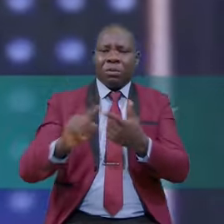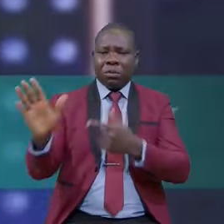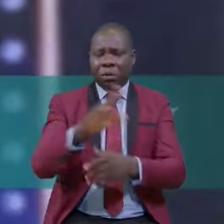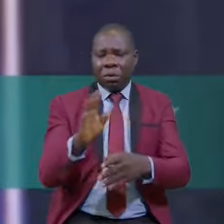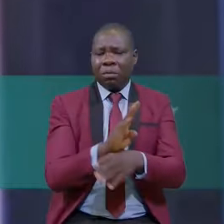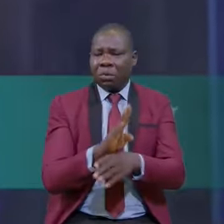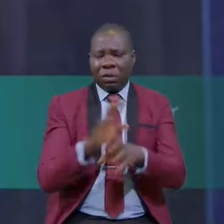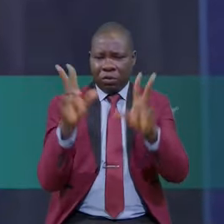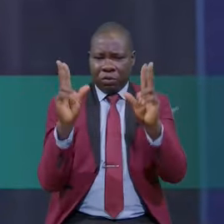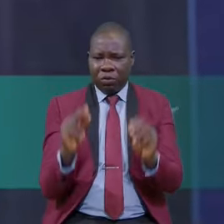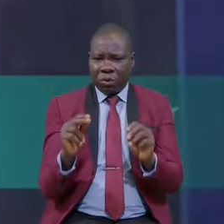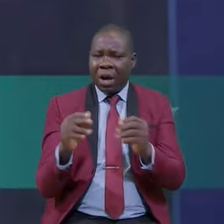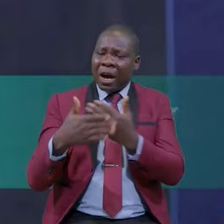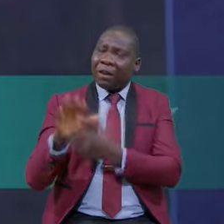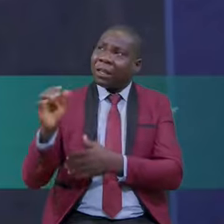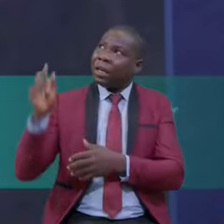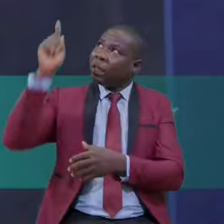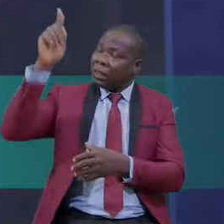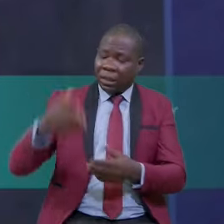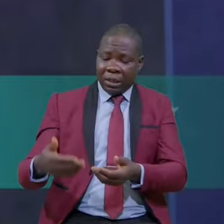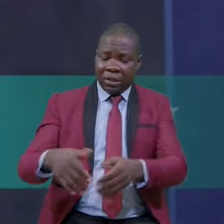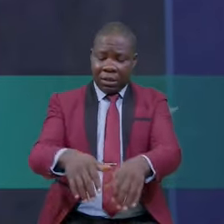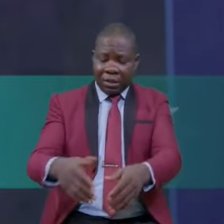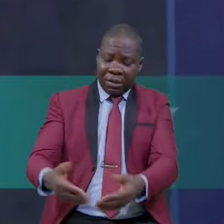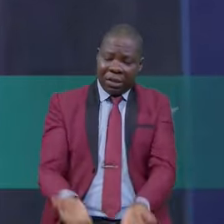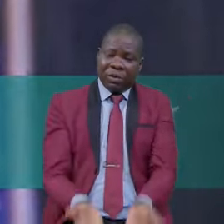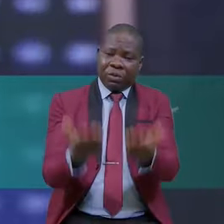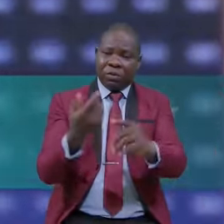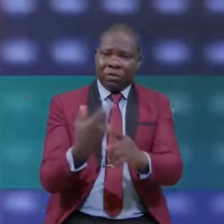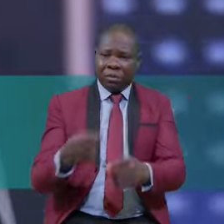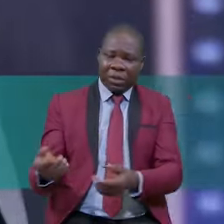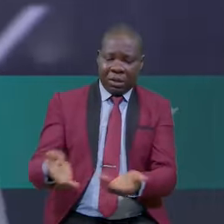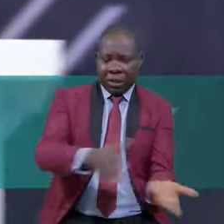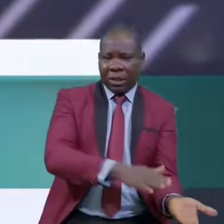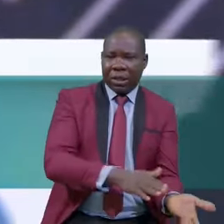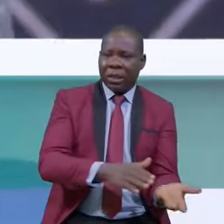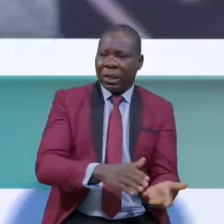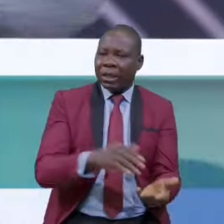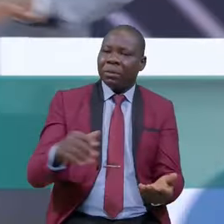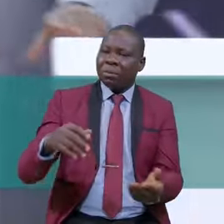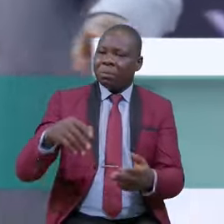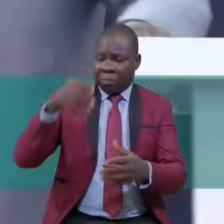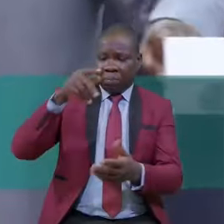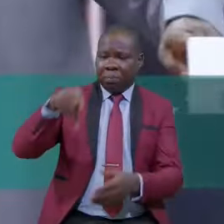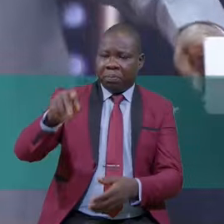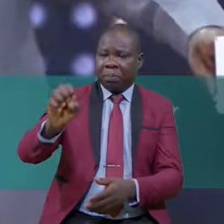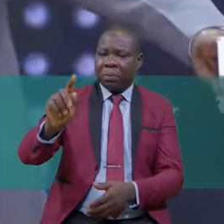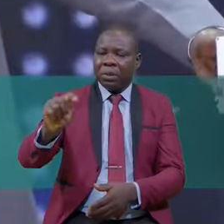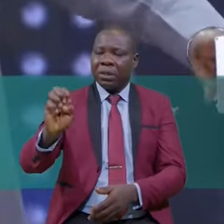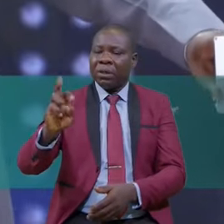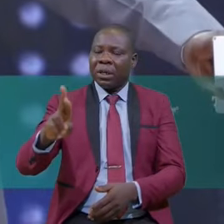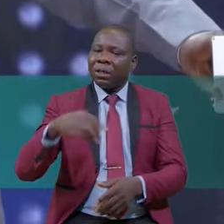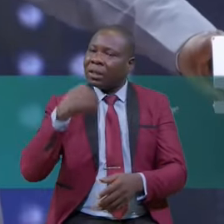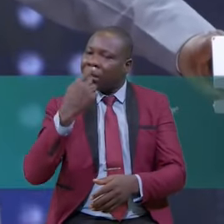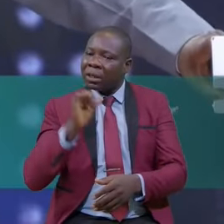quand il est ressuscité des morts, Pierre dit, je vais à la pêche. Il a dit, nous allons avec toi. Il est reparti vers eux